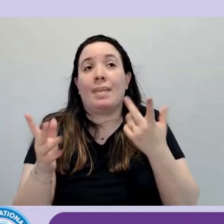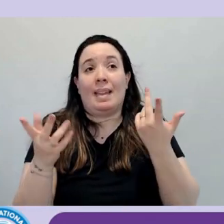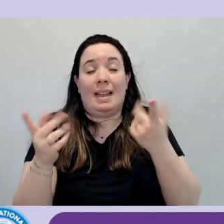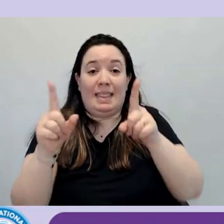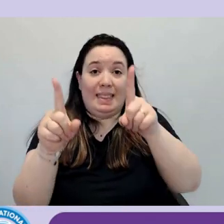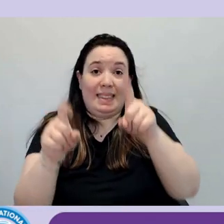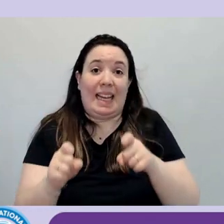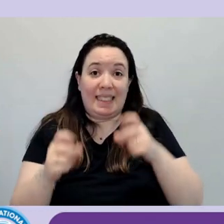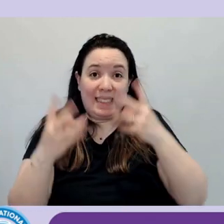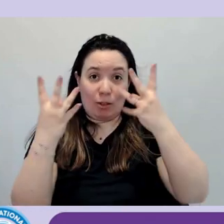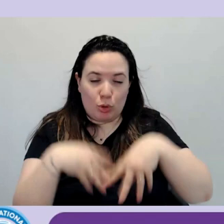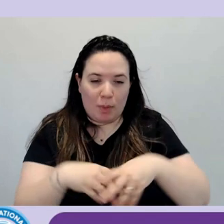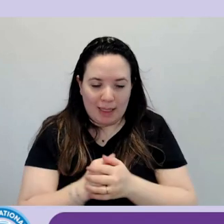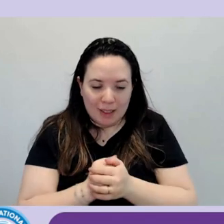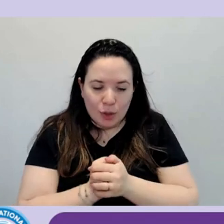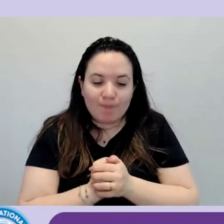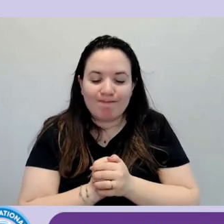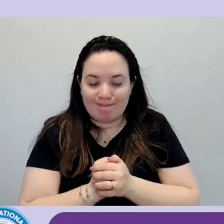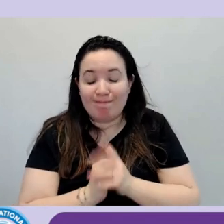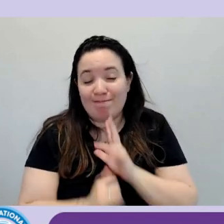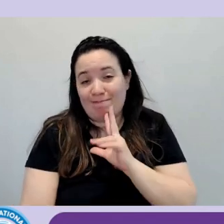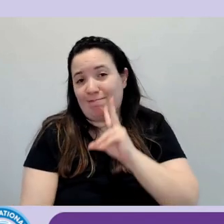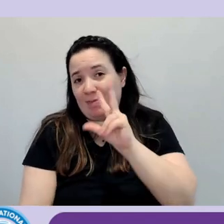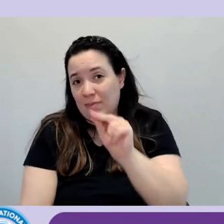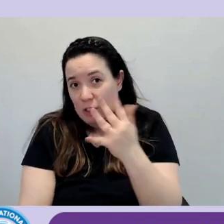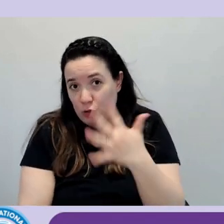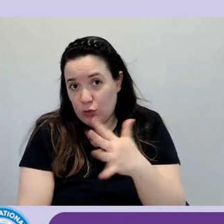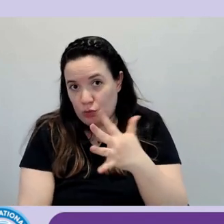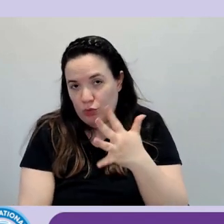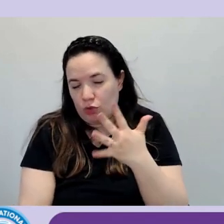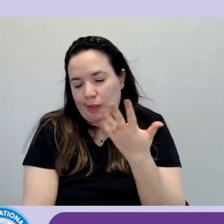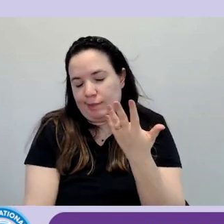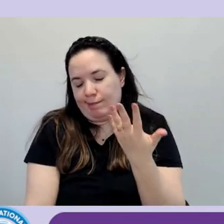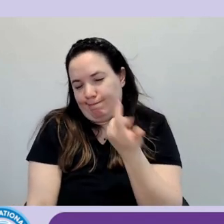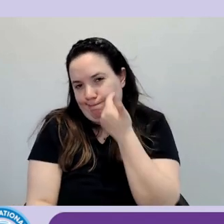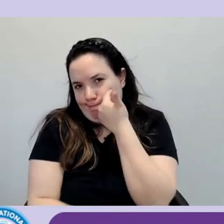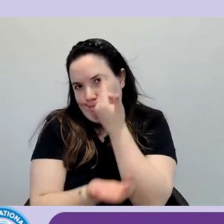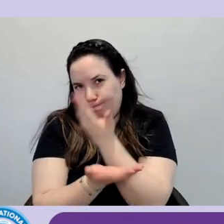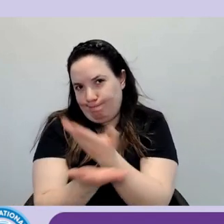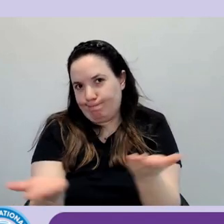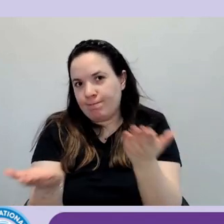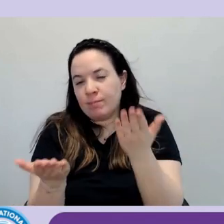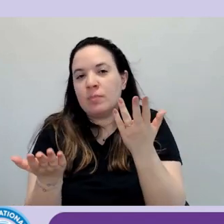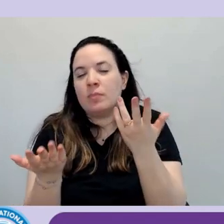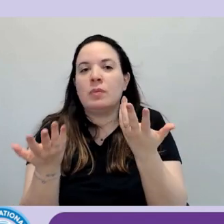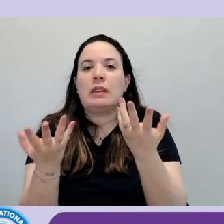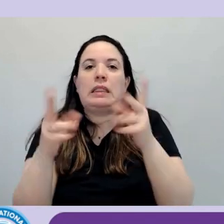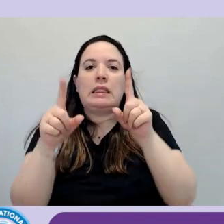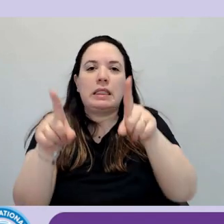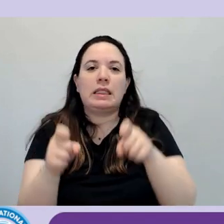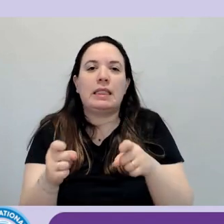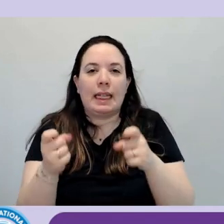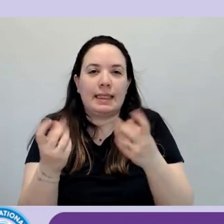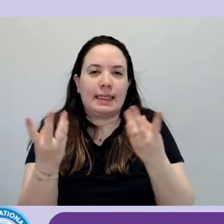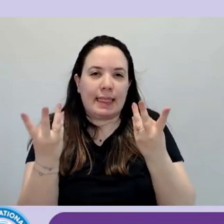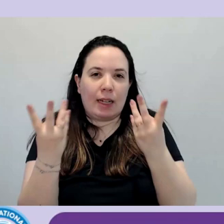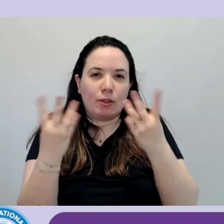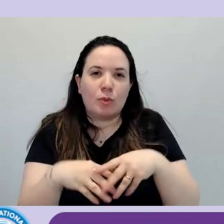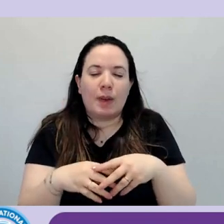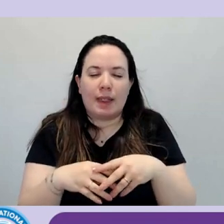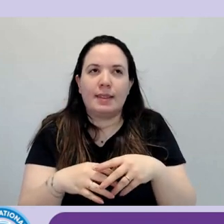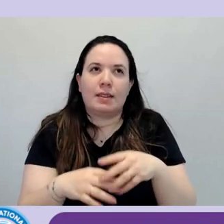abbiamo detto che la verifica automatica Eh si sa che ha come dire Purtroppo è è